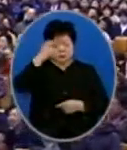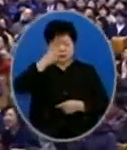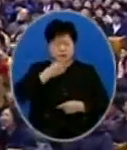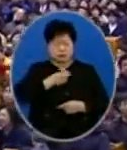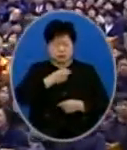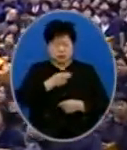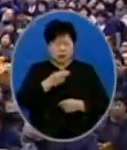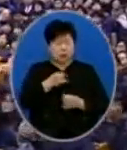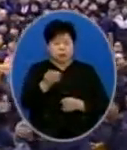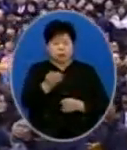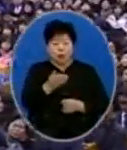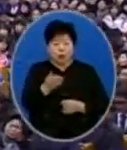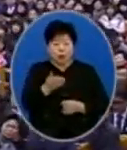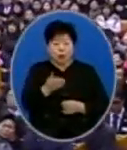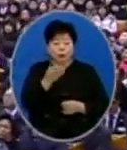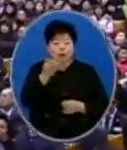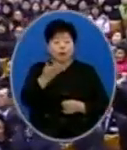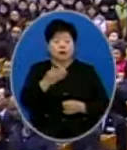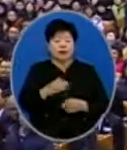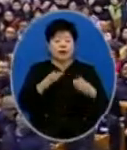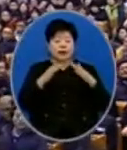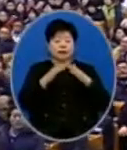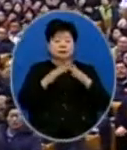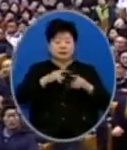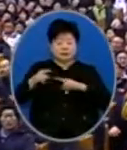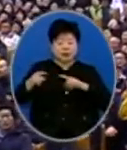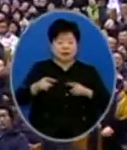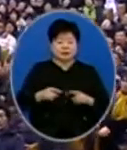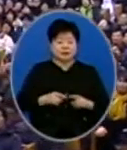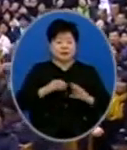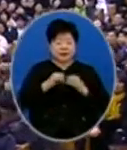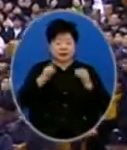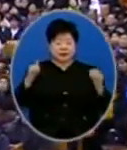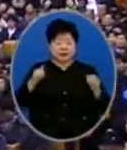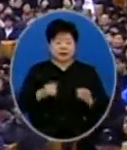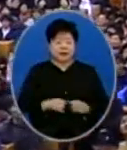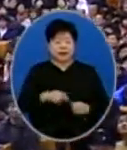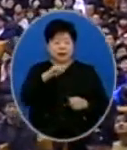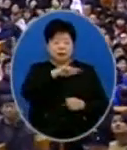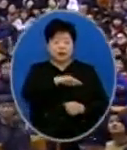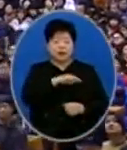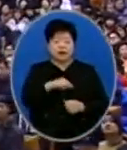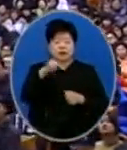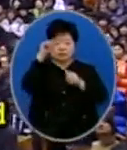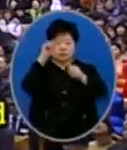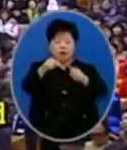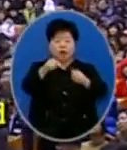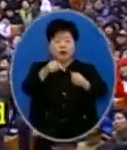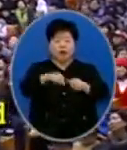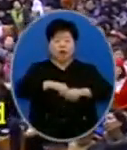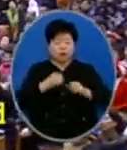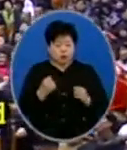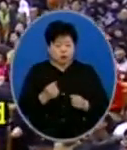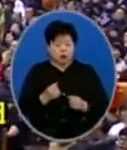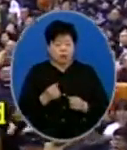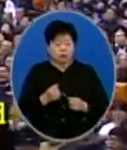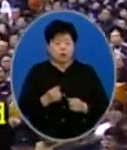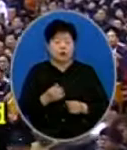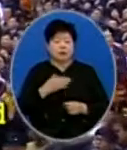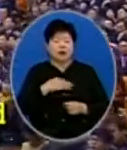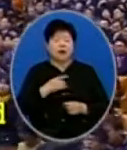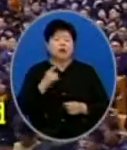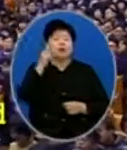지혜 있는 자가 없도다 너는 내 집을 다스리라 내 백성이 다 내 명령의 복종하리니 내가 너보다 높은 것은 내